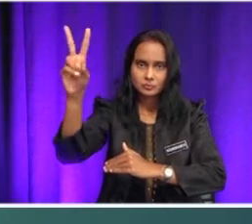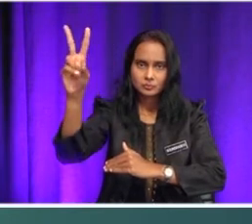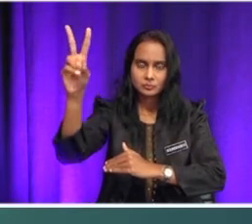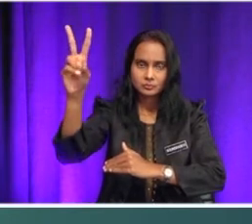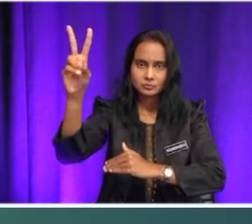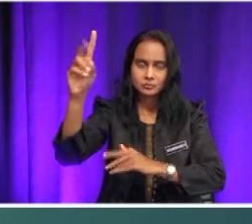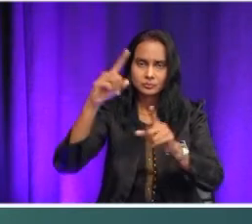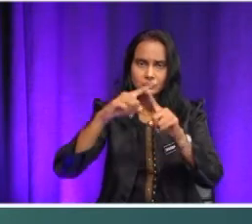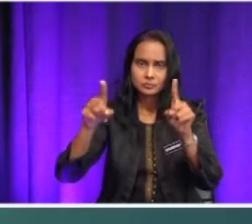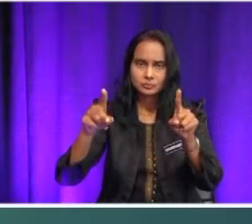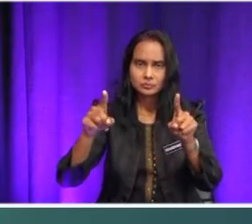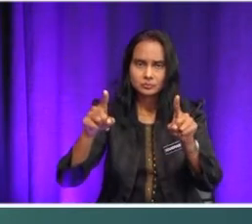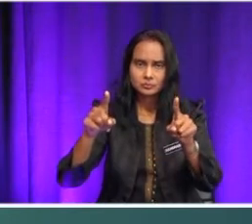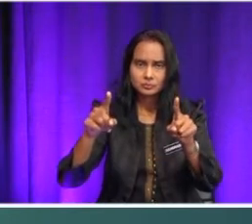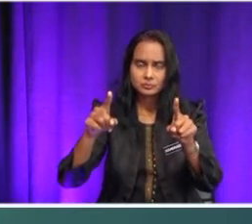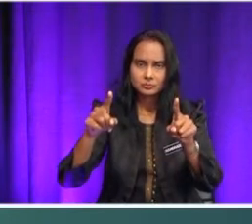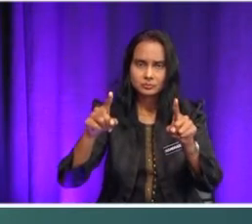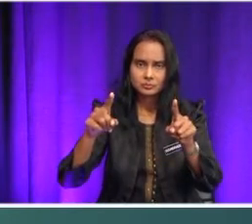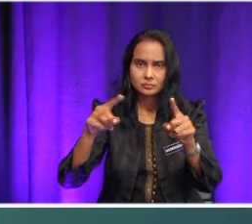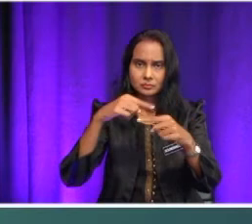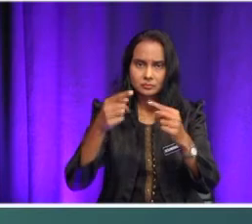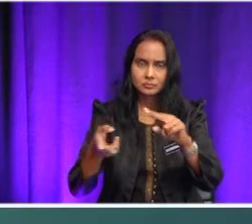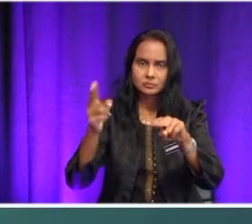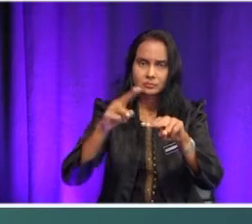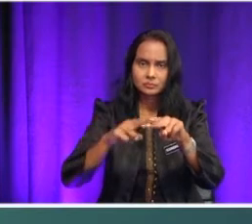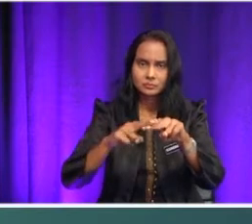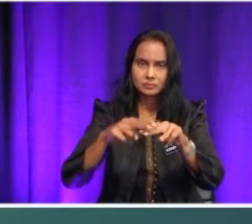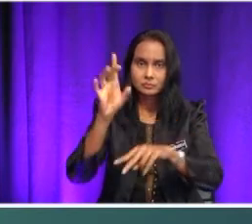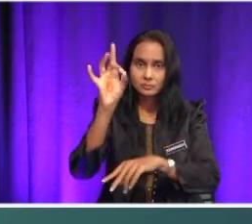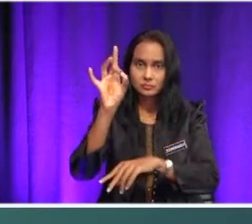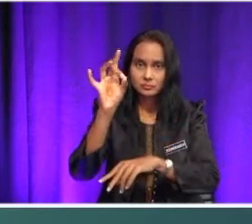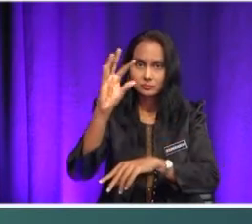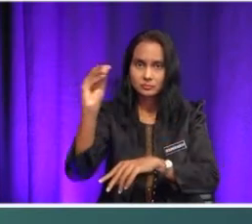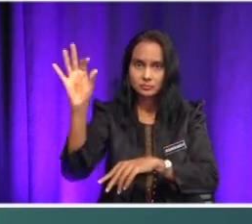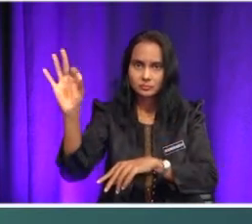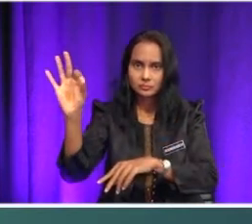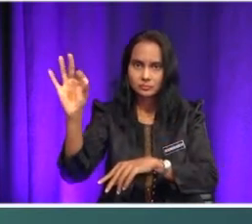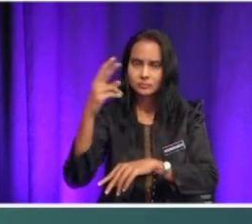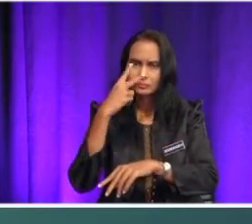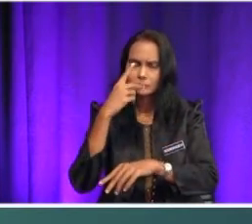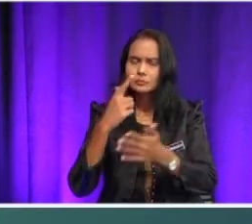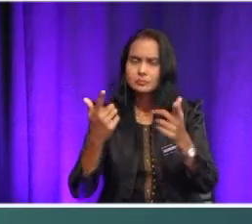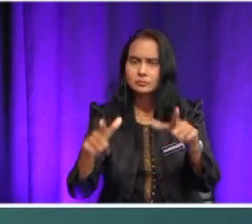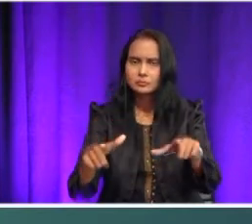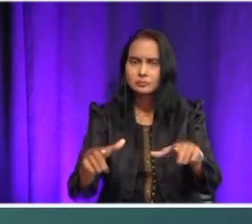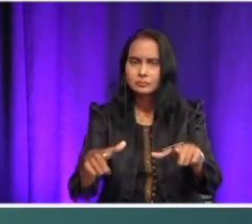tetapi apabila kita tambah kepada 8 dan 9 aku berlaku please